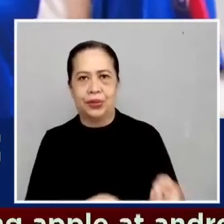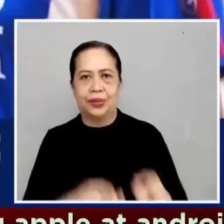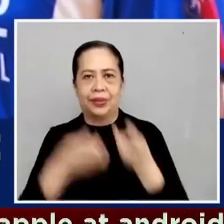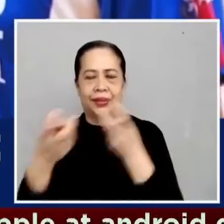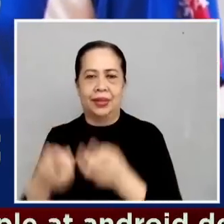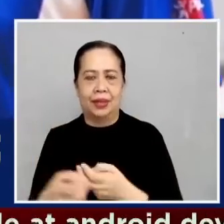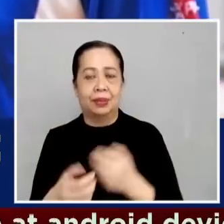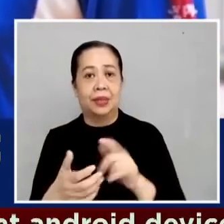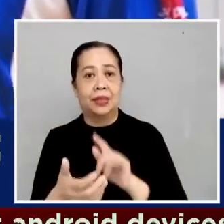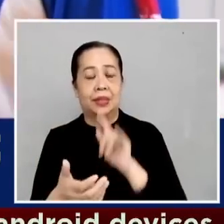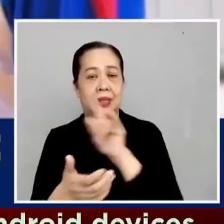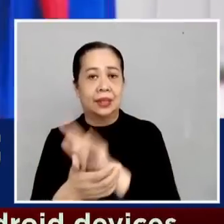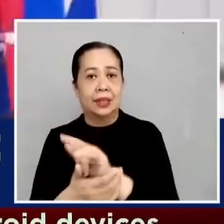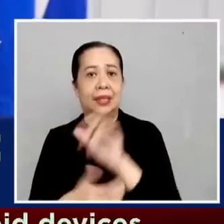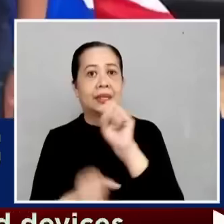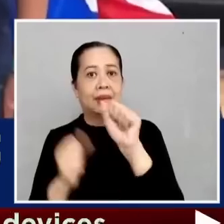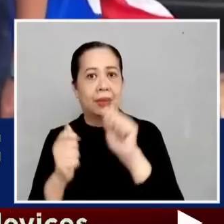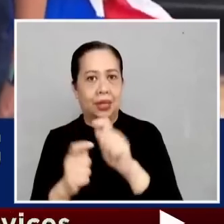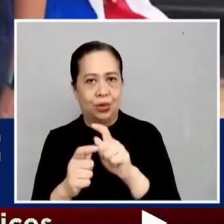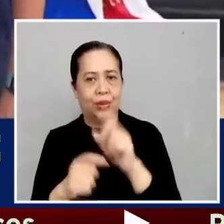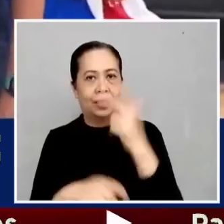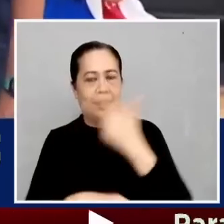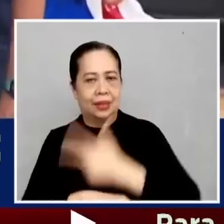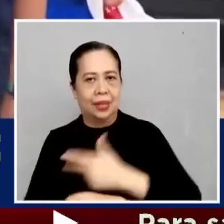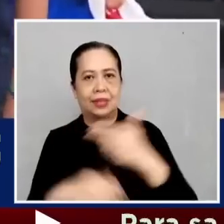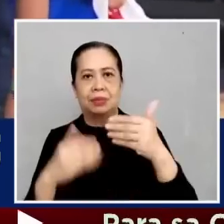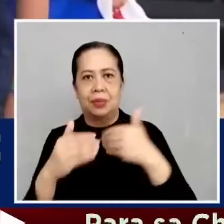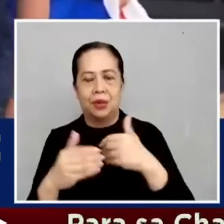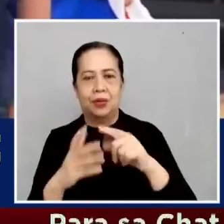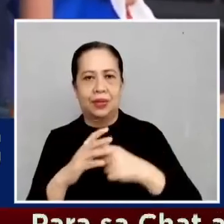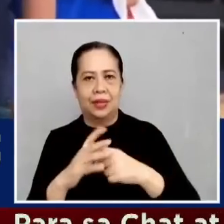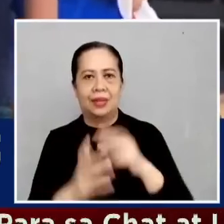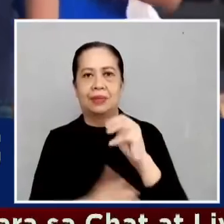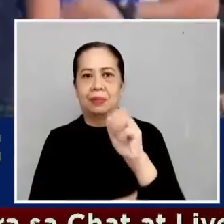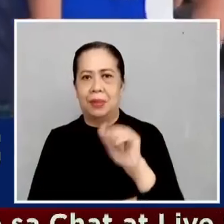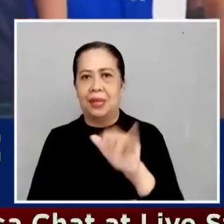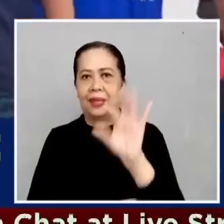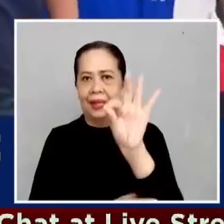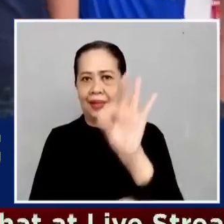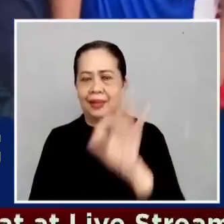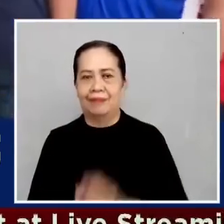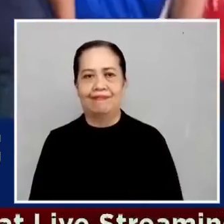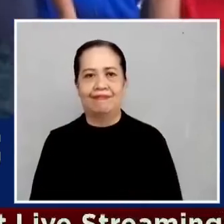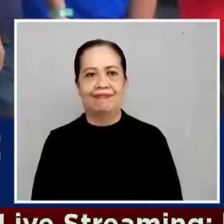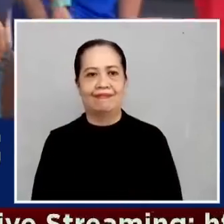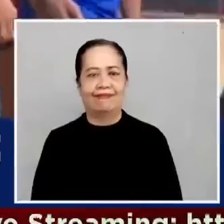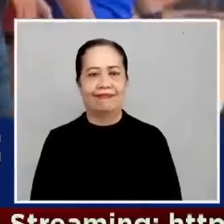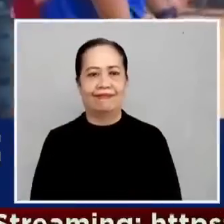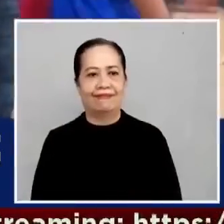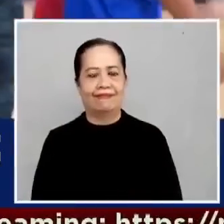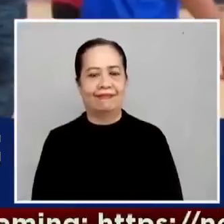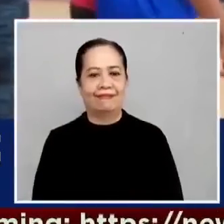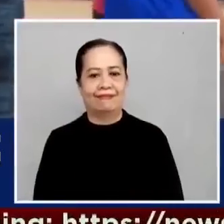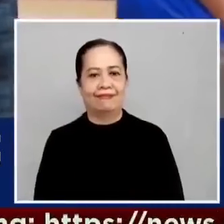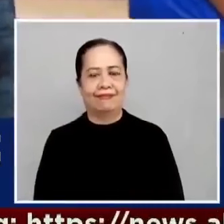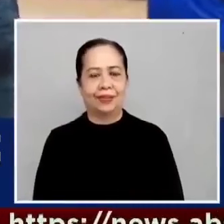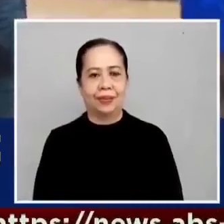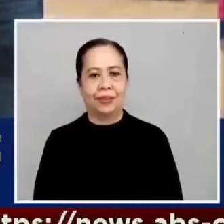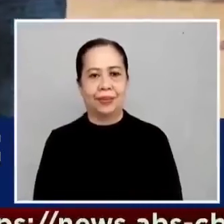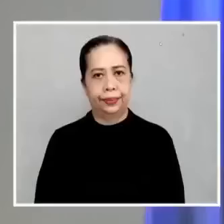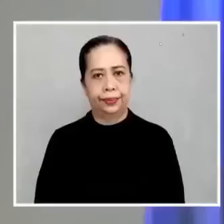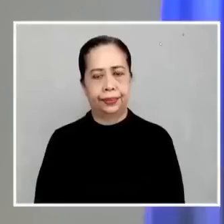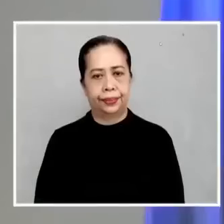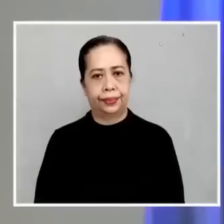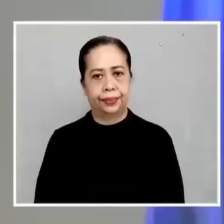3 araw bago ang kanilang unang laro sa May 9. Pilipinas! Diane Castillejo, ABS-CBN